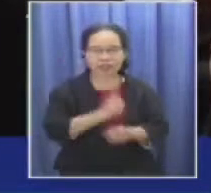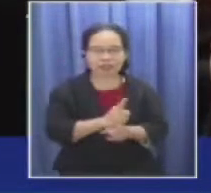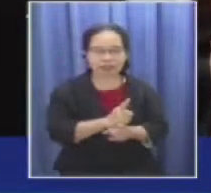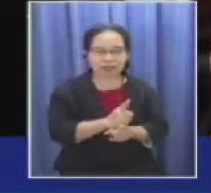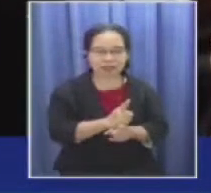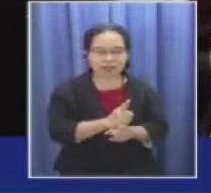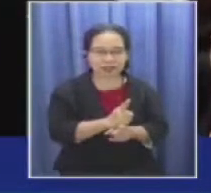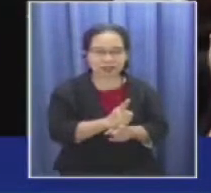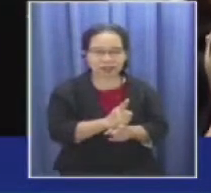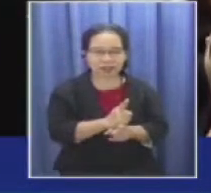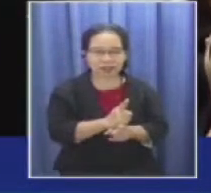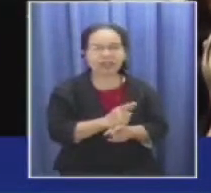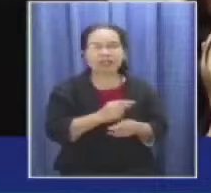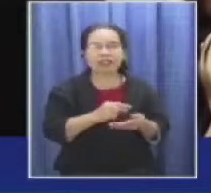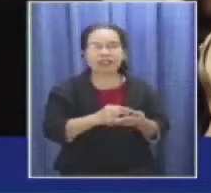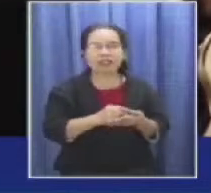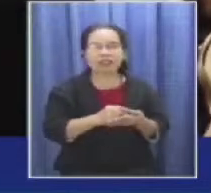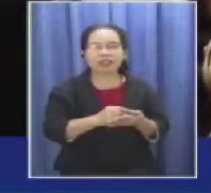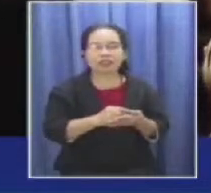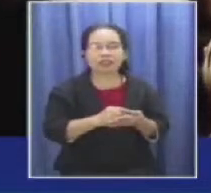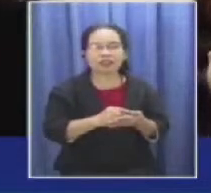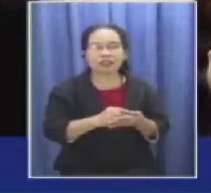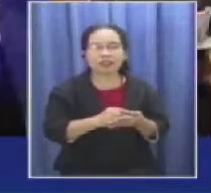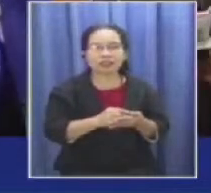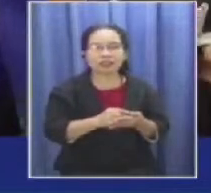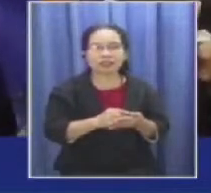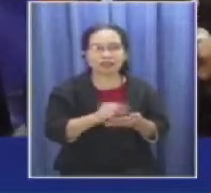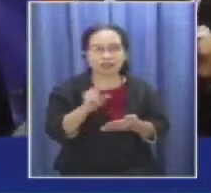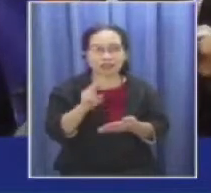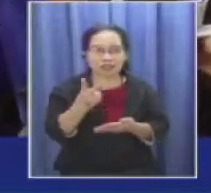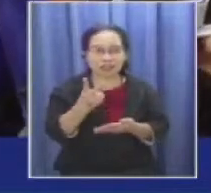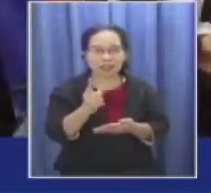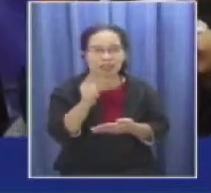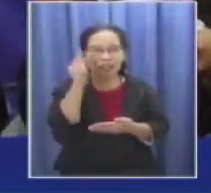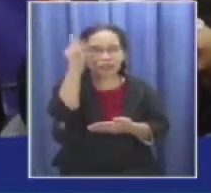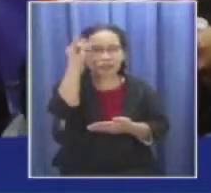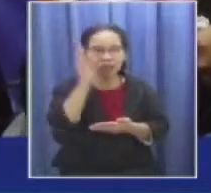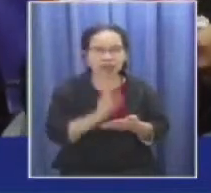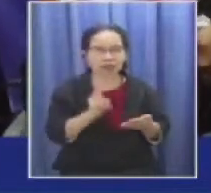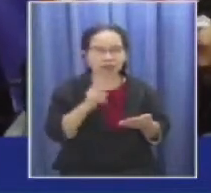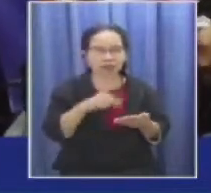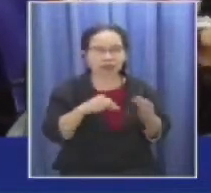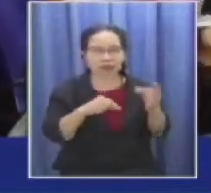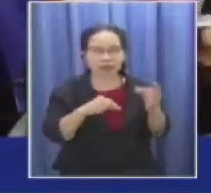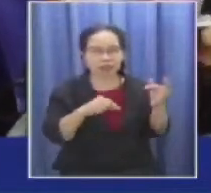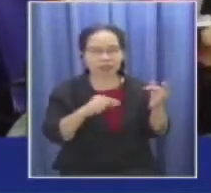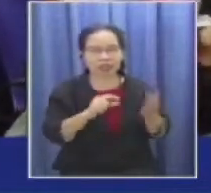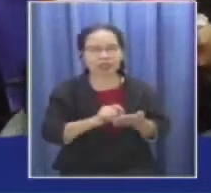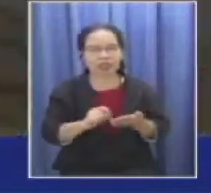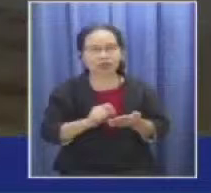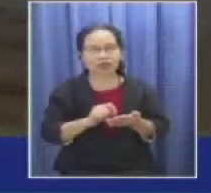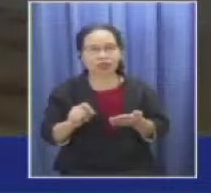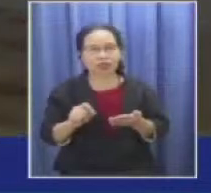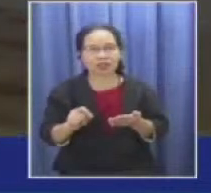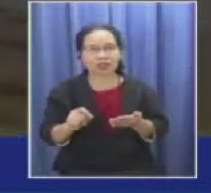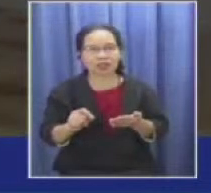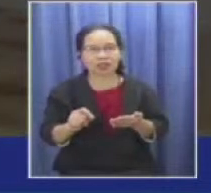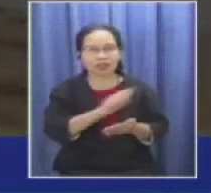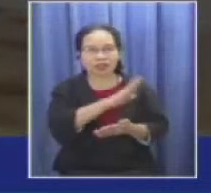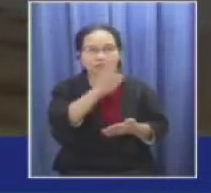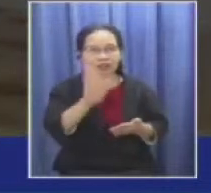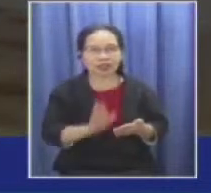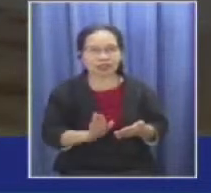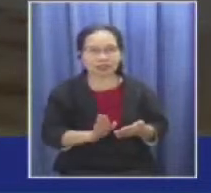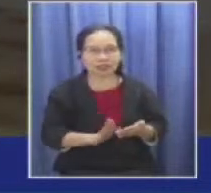yɛ sɛdeɛ bɛyɛ yɛ nakoma ho bɛte sɛdeɛ bɛyɛ akoma no ho ate na Nyankopon watie yɛ mpae bɔ no anuanom mu